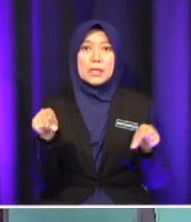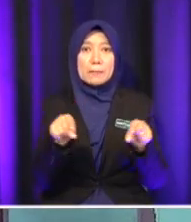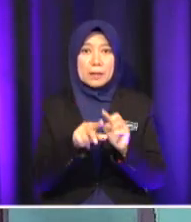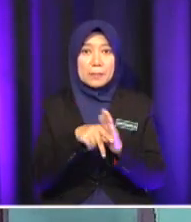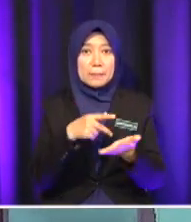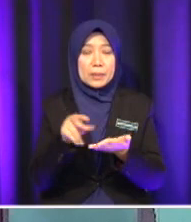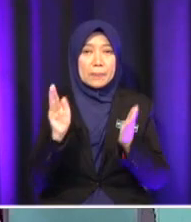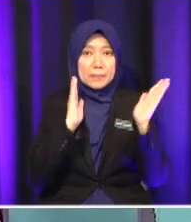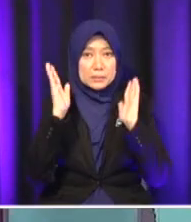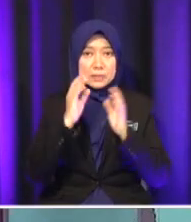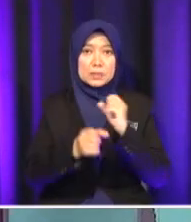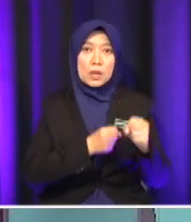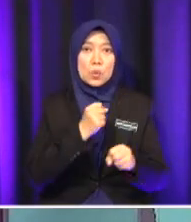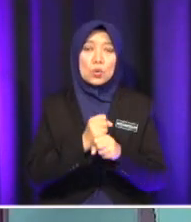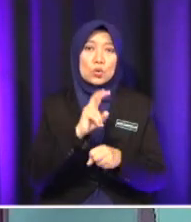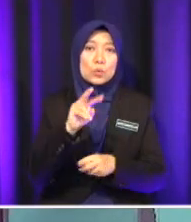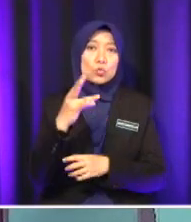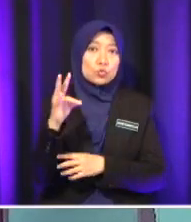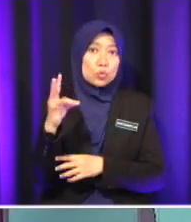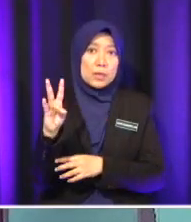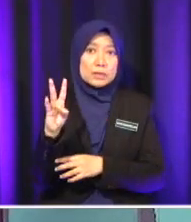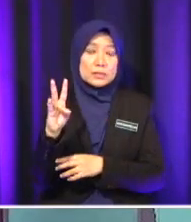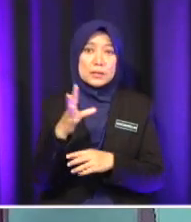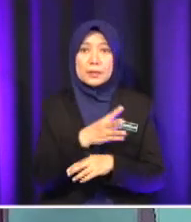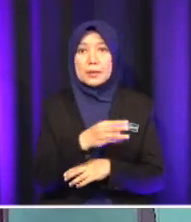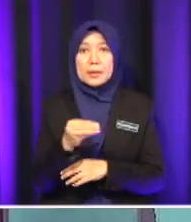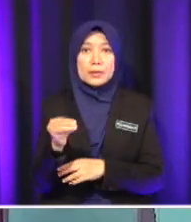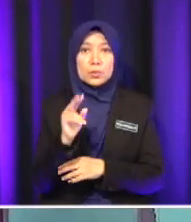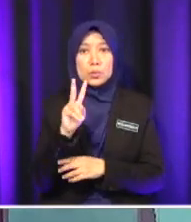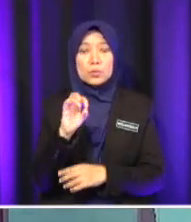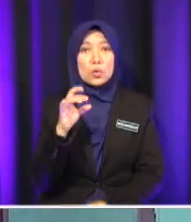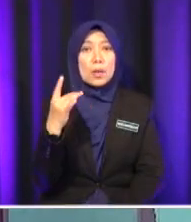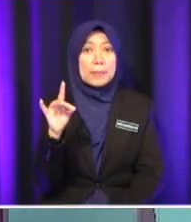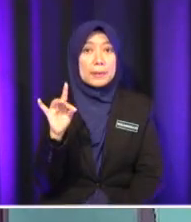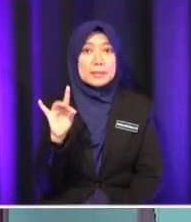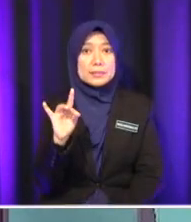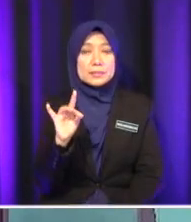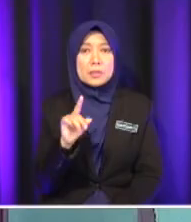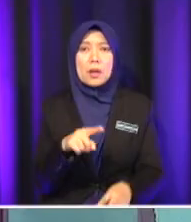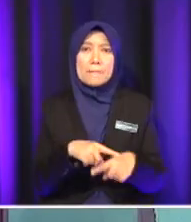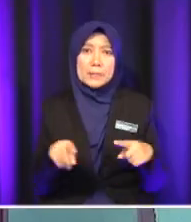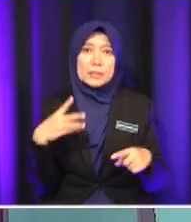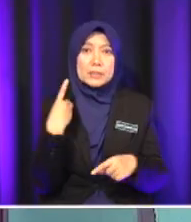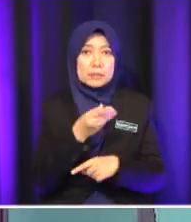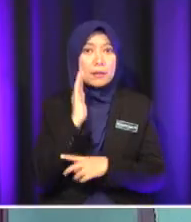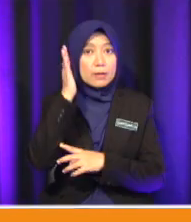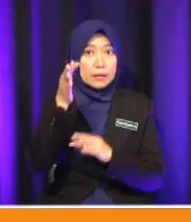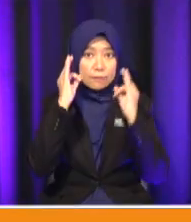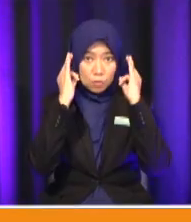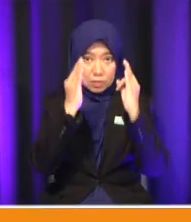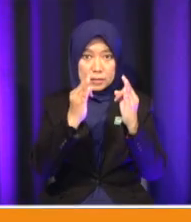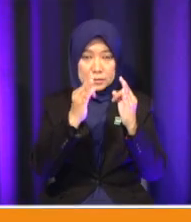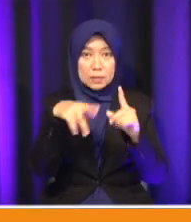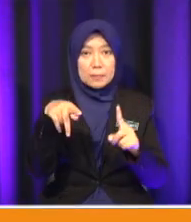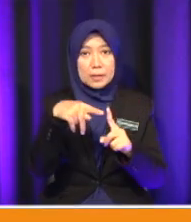bagi tahun 2017 dan 2018 ya tapi kita akan fokus kepada